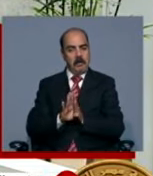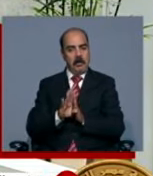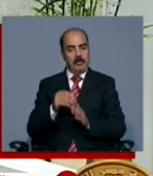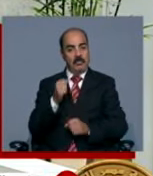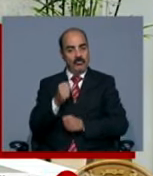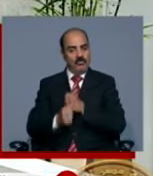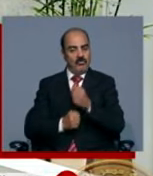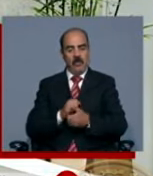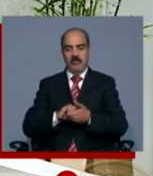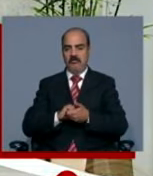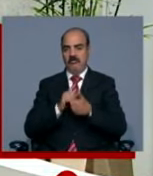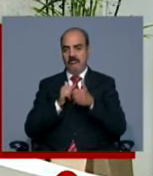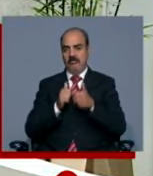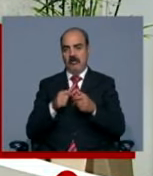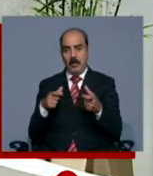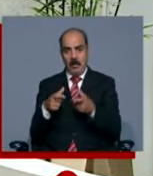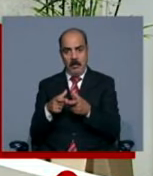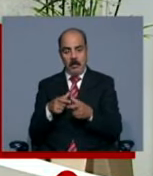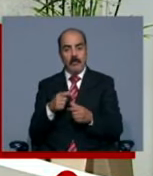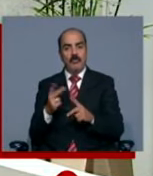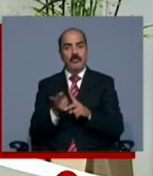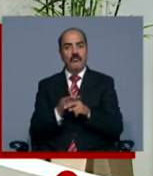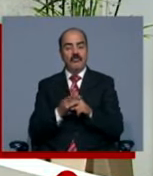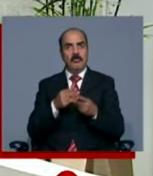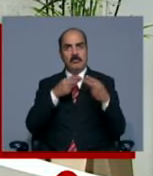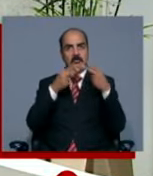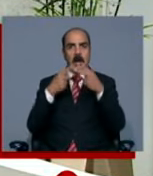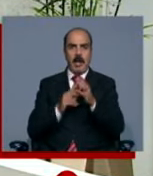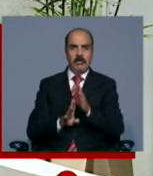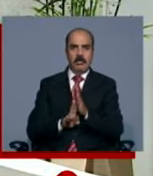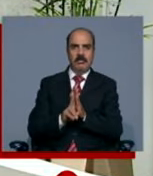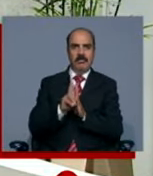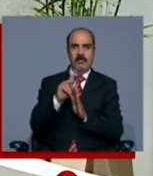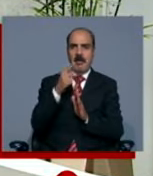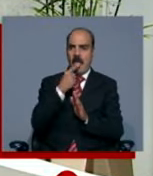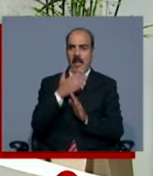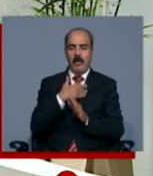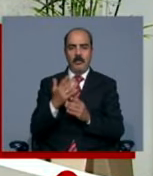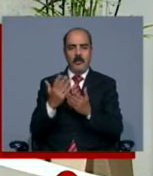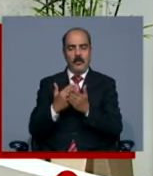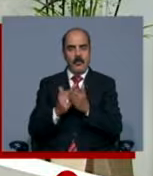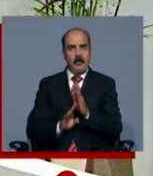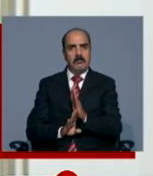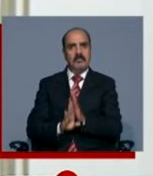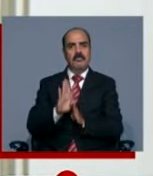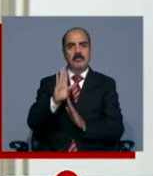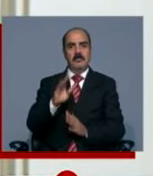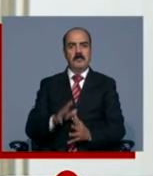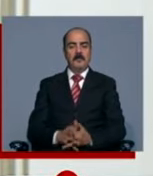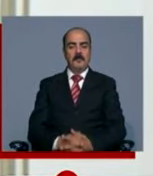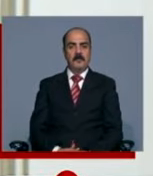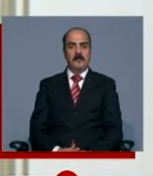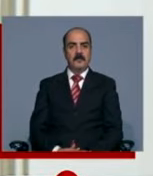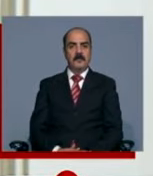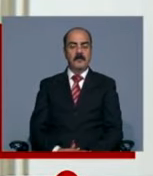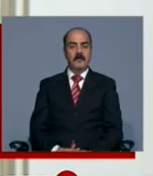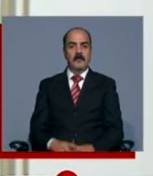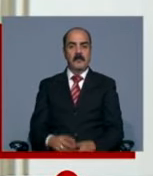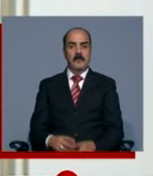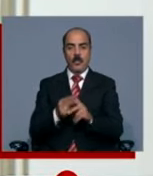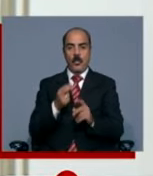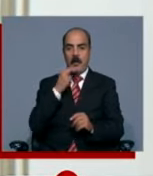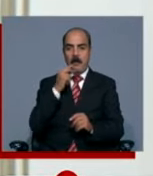جهودنا لتلبية تطلعات شعوبنا وتحقيق النمو الاقتصادي المنشود. السيدات